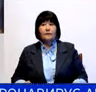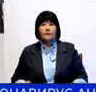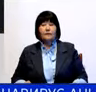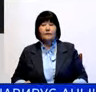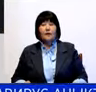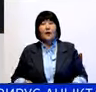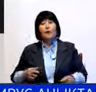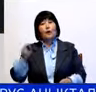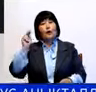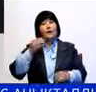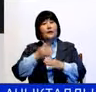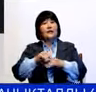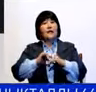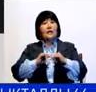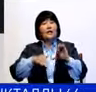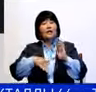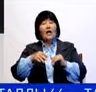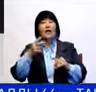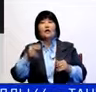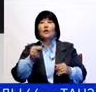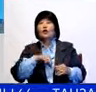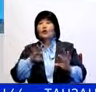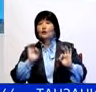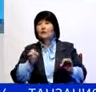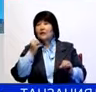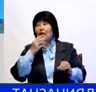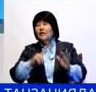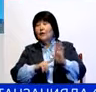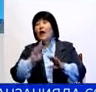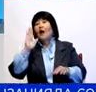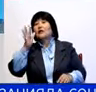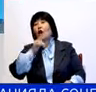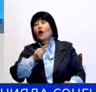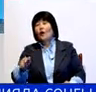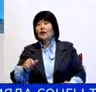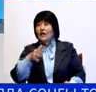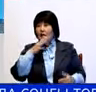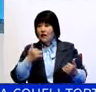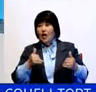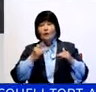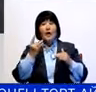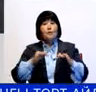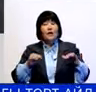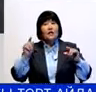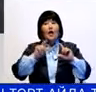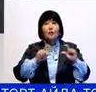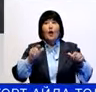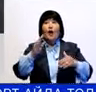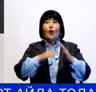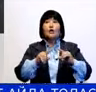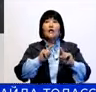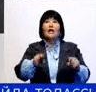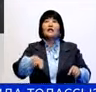Бұл білім саласын жақсартуға бағытталған игі жұмыстардың бастамасы ғана. Алдағы уақытта заманауи балабақша мен мектептердің құрылысына